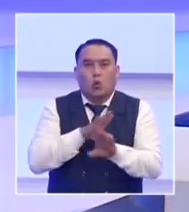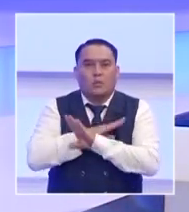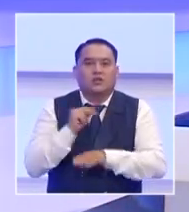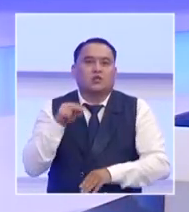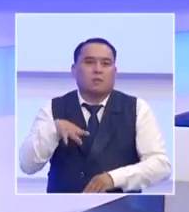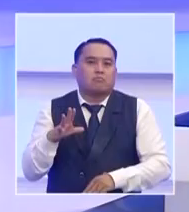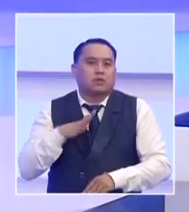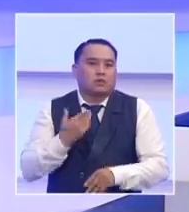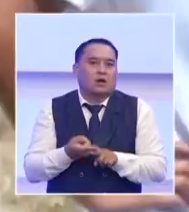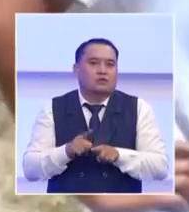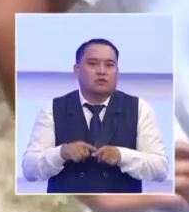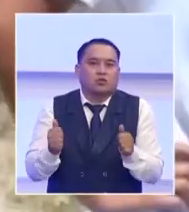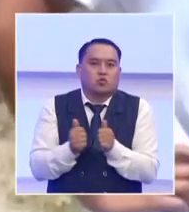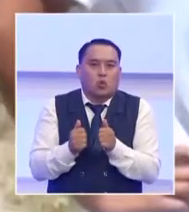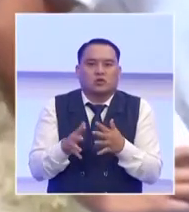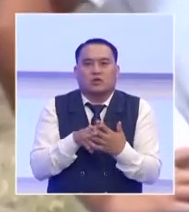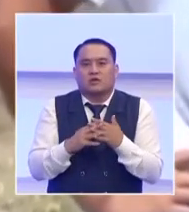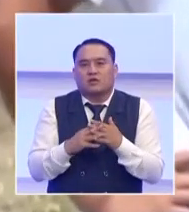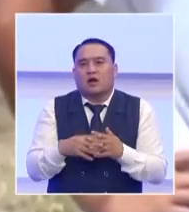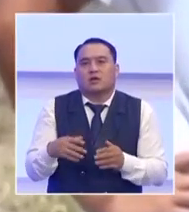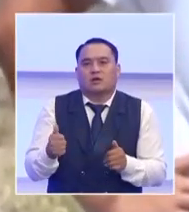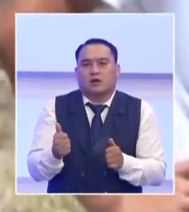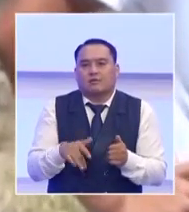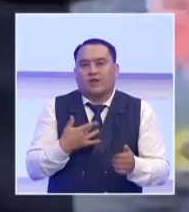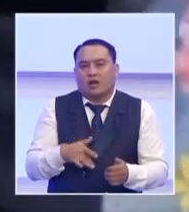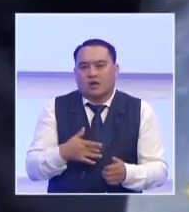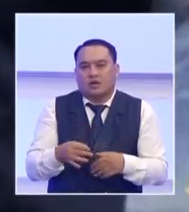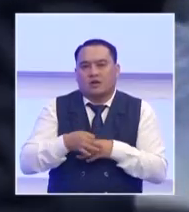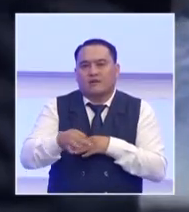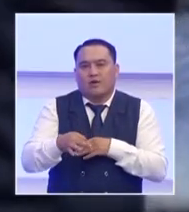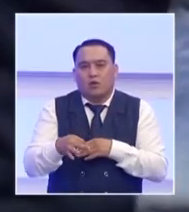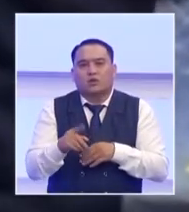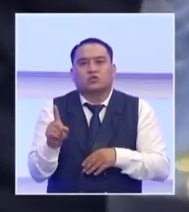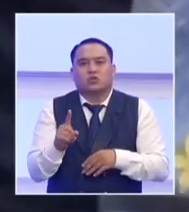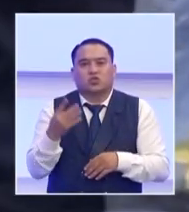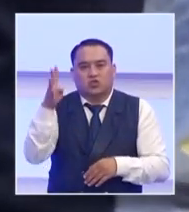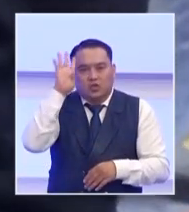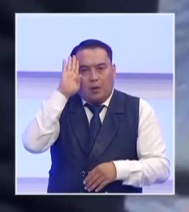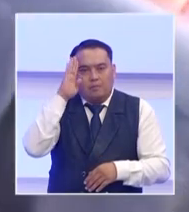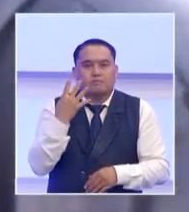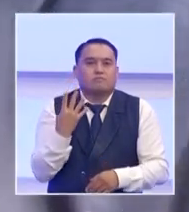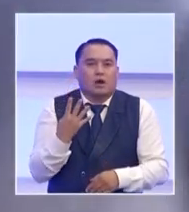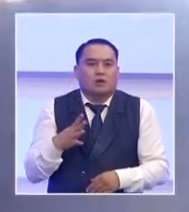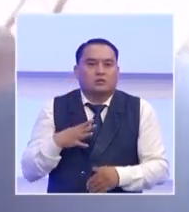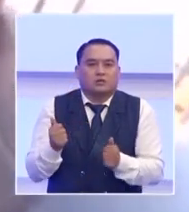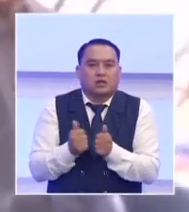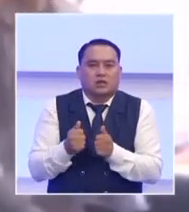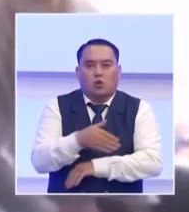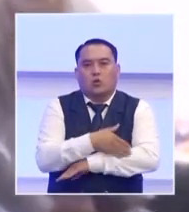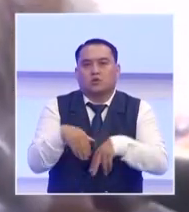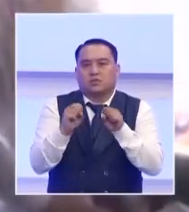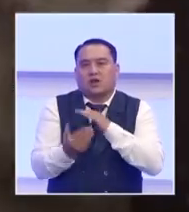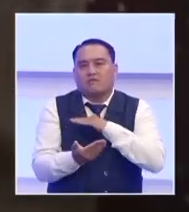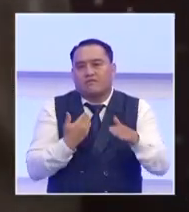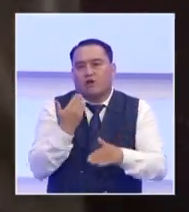чп случилось ближе к ночи в микрорайоне шильда land что она а крайне то раза четыре подростка сверстники соседние улицы специально